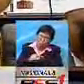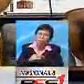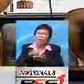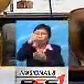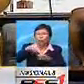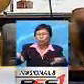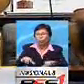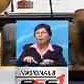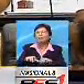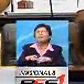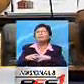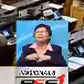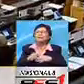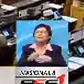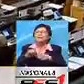pelaksanaan intervensi.